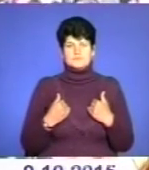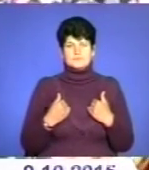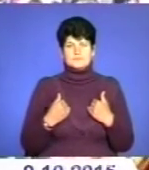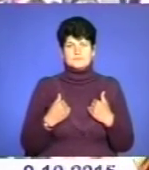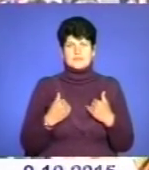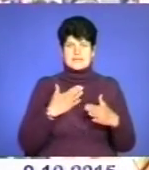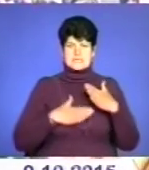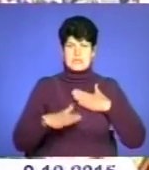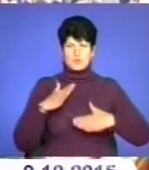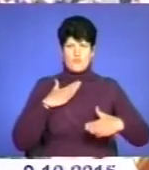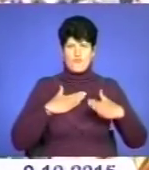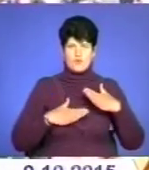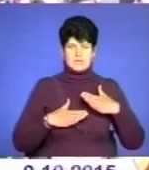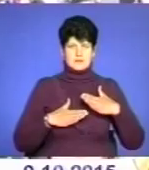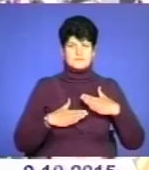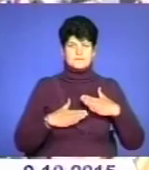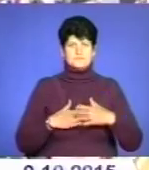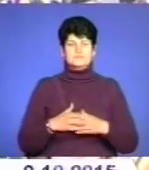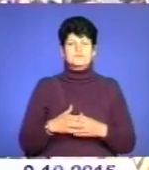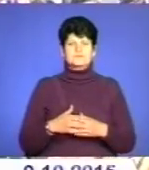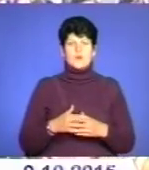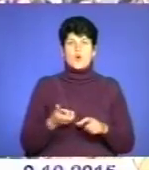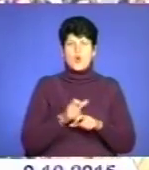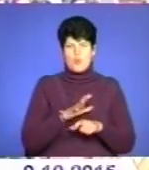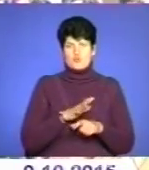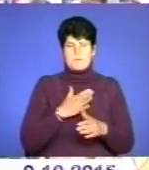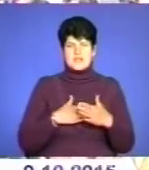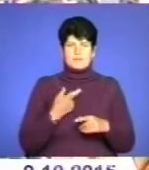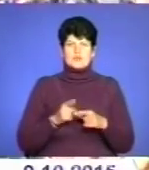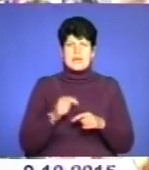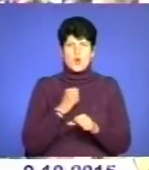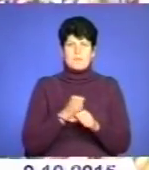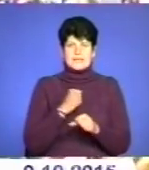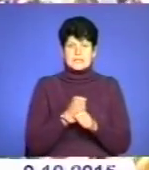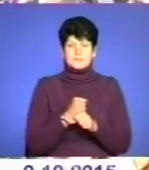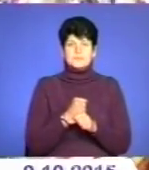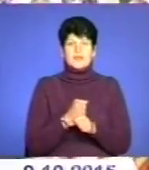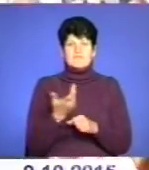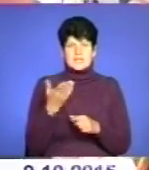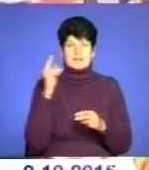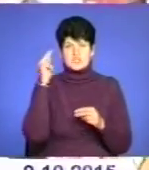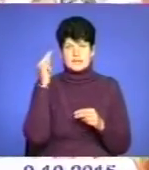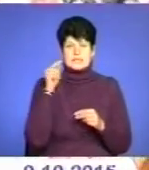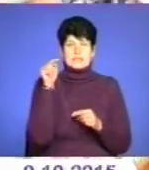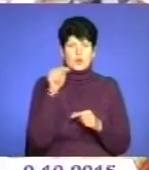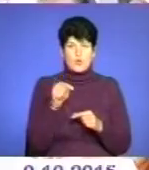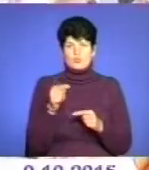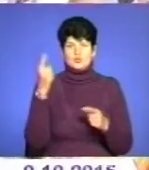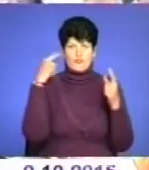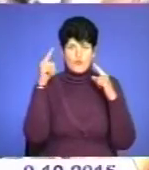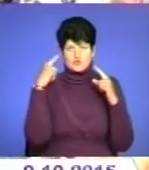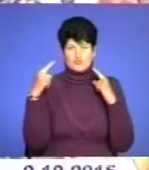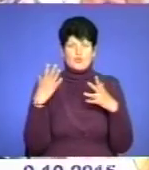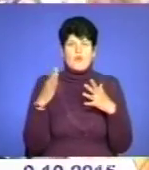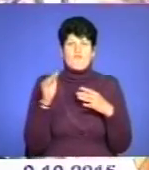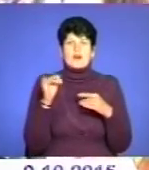принесло нам задоволення. Було приємно це робити. Ви навчаєтесь на такому творчому факультеті. Що